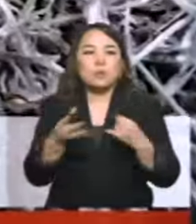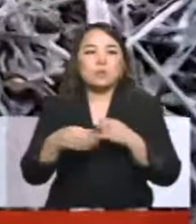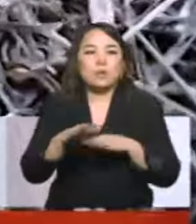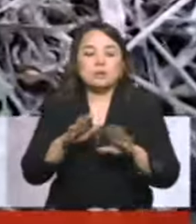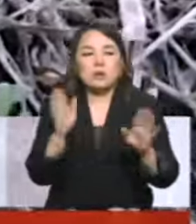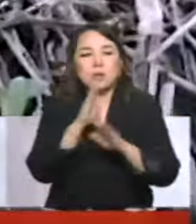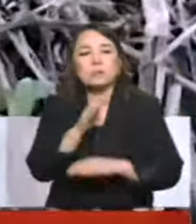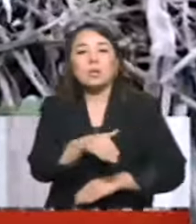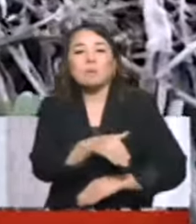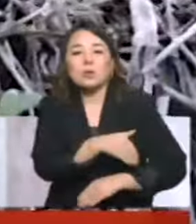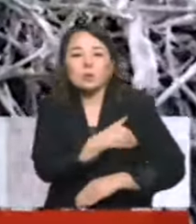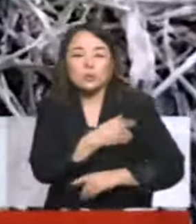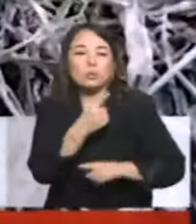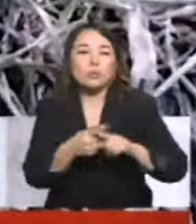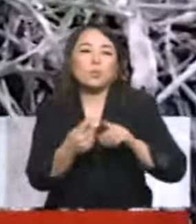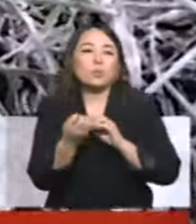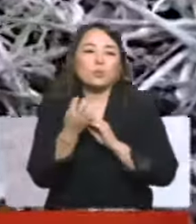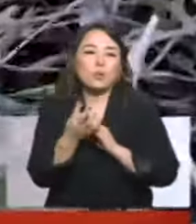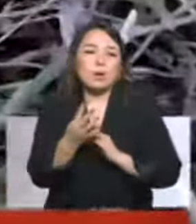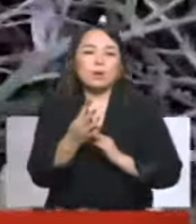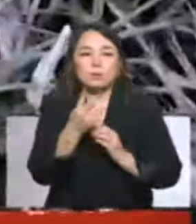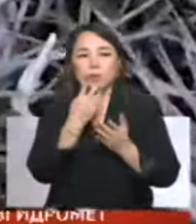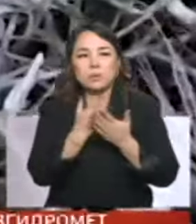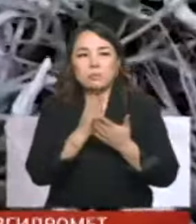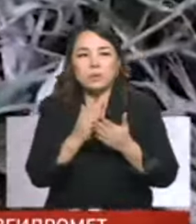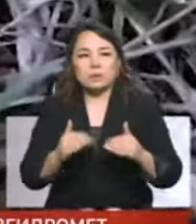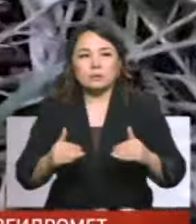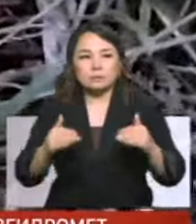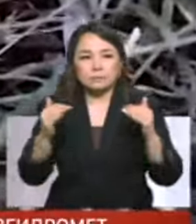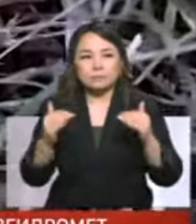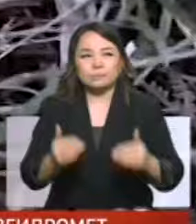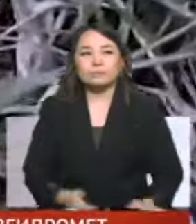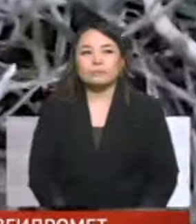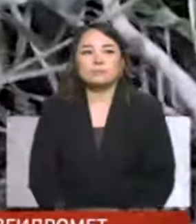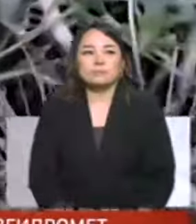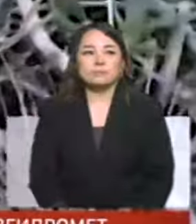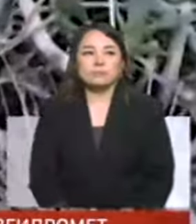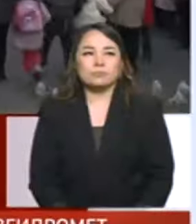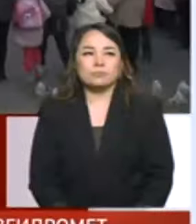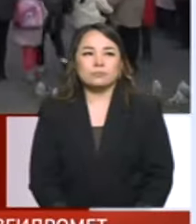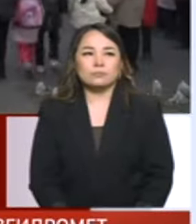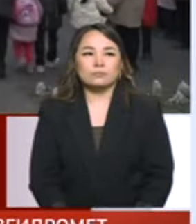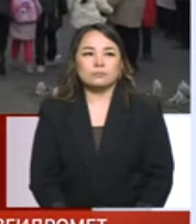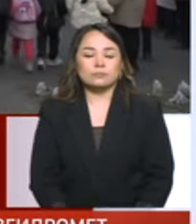ауа температурасы плюс 14 градусқа дейін көтерілген.